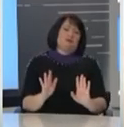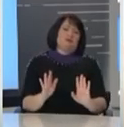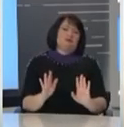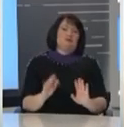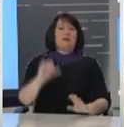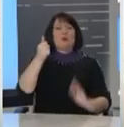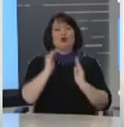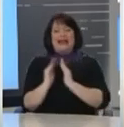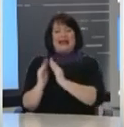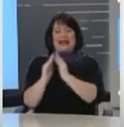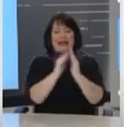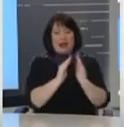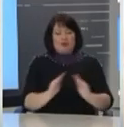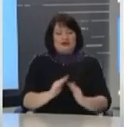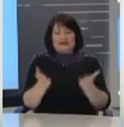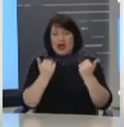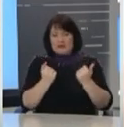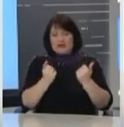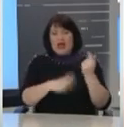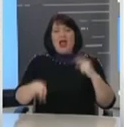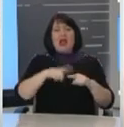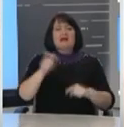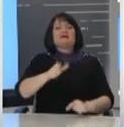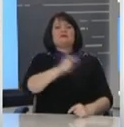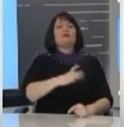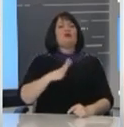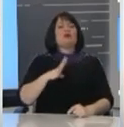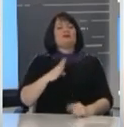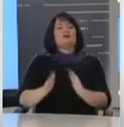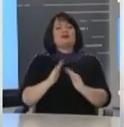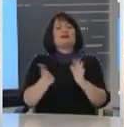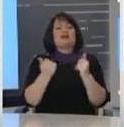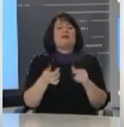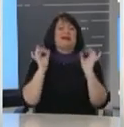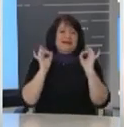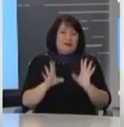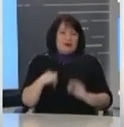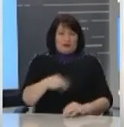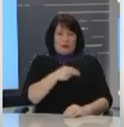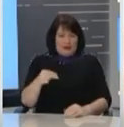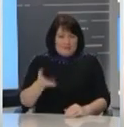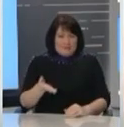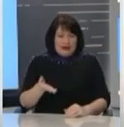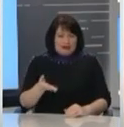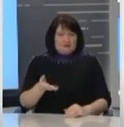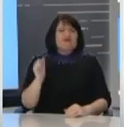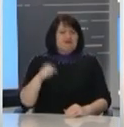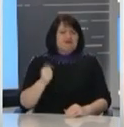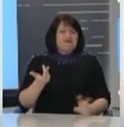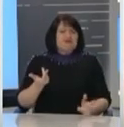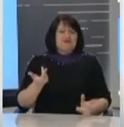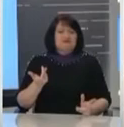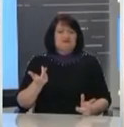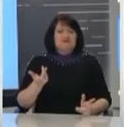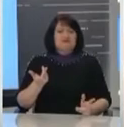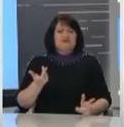της πρώτης κατοικίας των Ελλήνων πολιτών. Και βεβαίως αυτό το θέμα δεν έχει αντίρρηση και δεν μπορεί